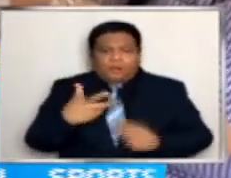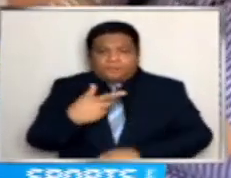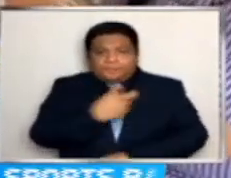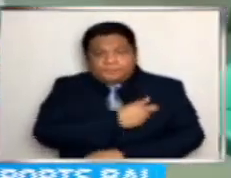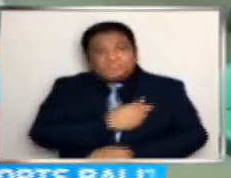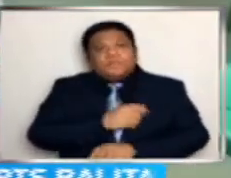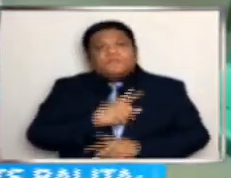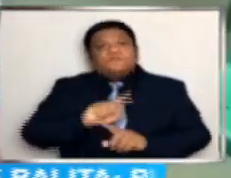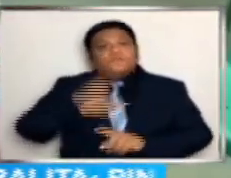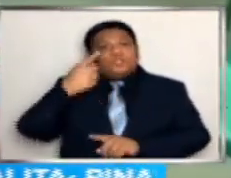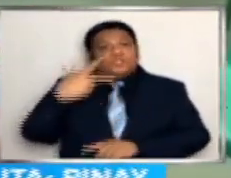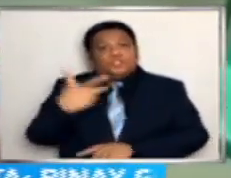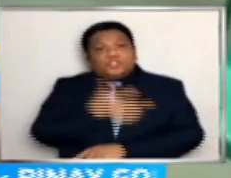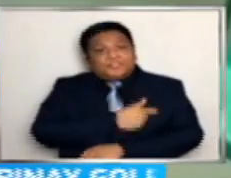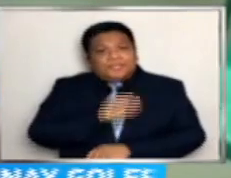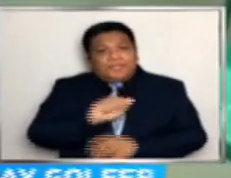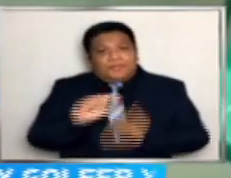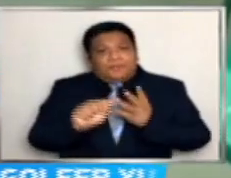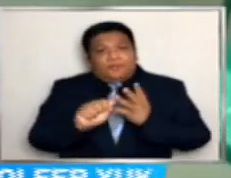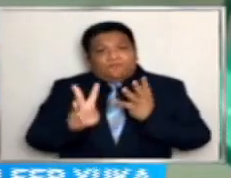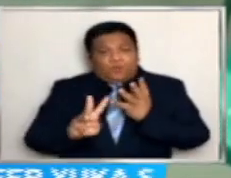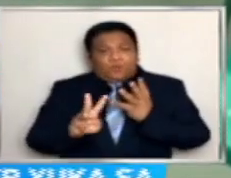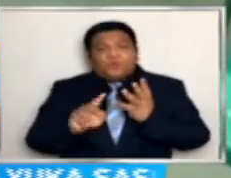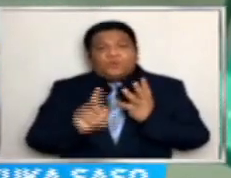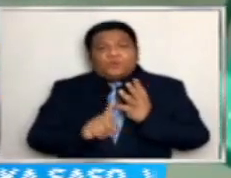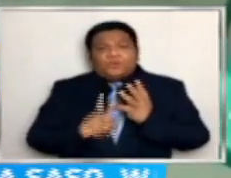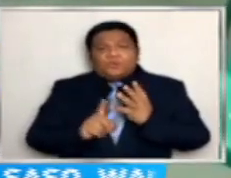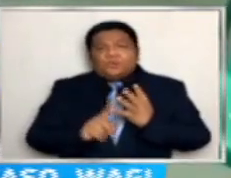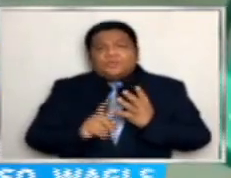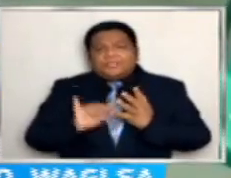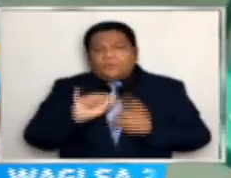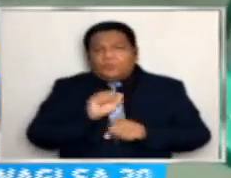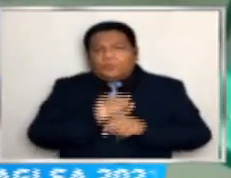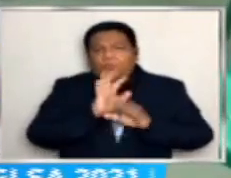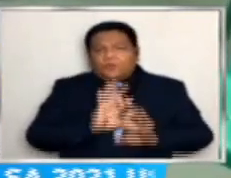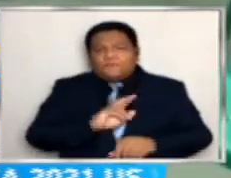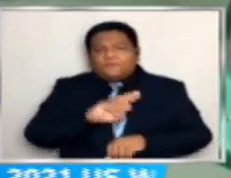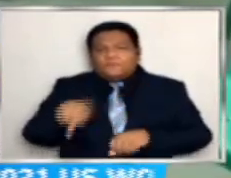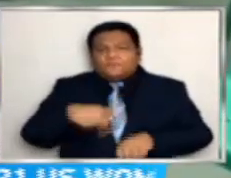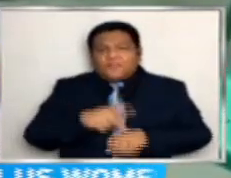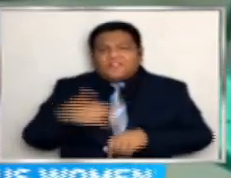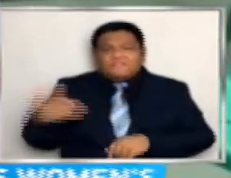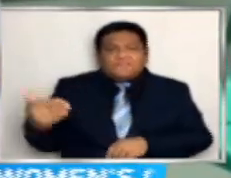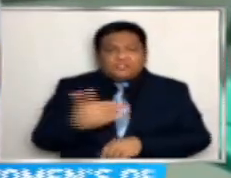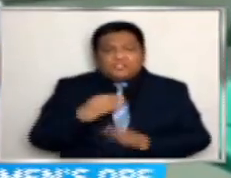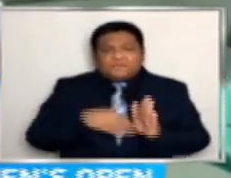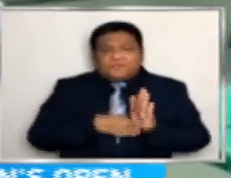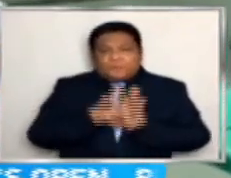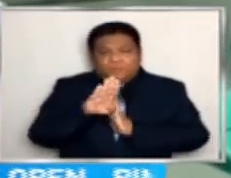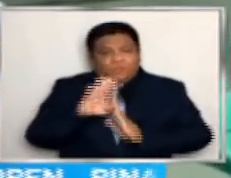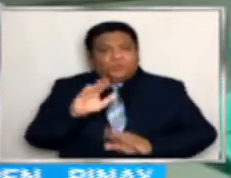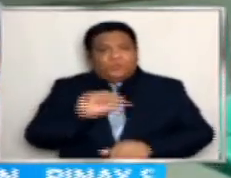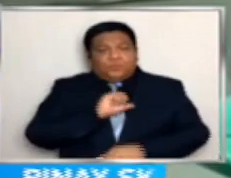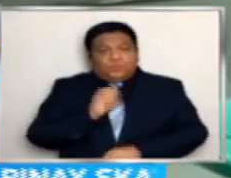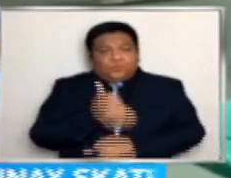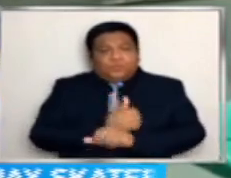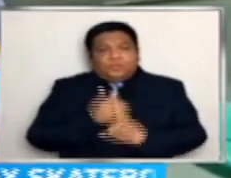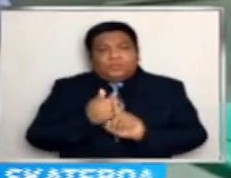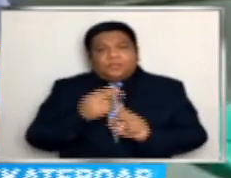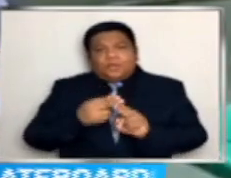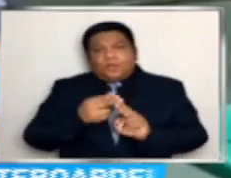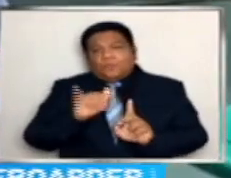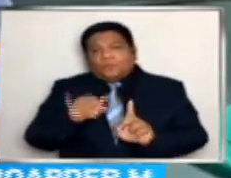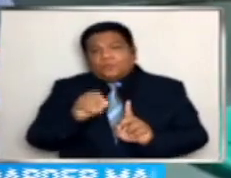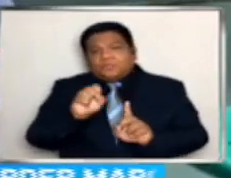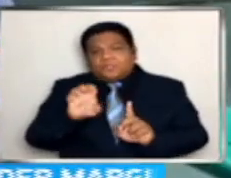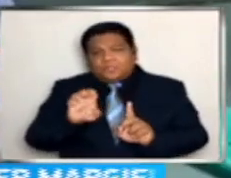sa E4 category ay ang empleyado ng Philippine Fisheries Development Authority na si Jose Abreño Jr. Sumalang muna